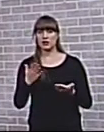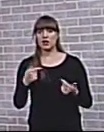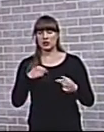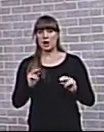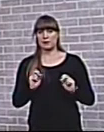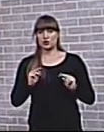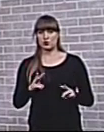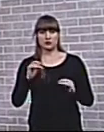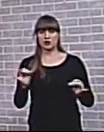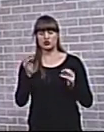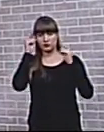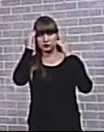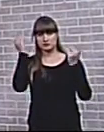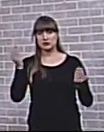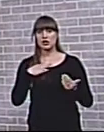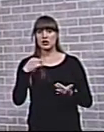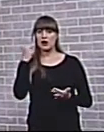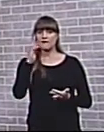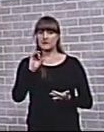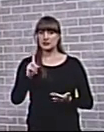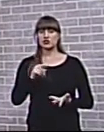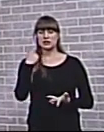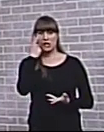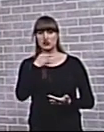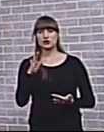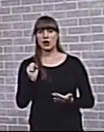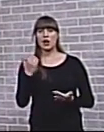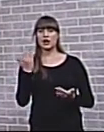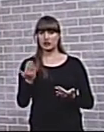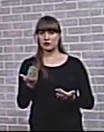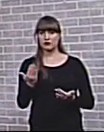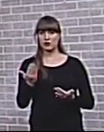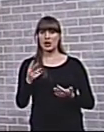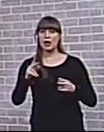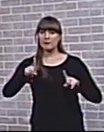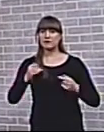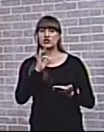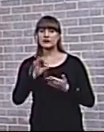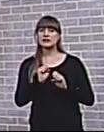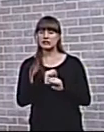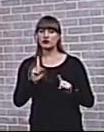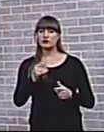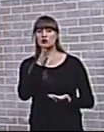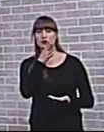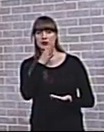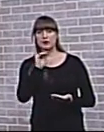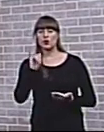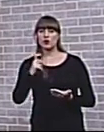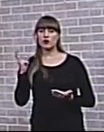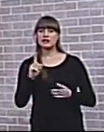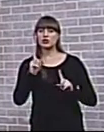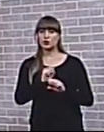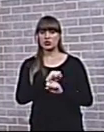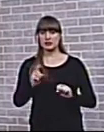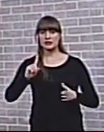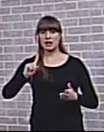я ничего не знаю, я физическое лицо, а его привлечь к ответственности нельзя, но в то же время его хозяина тоже нельзя привлечь к